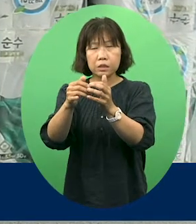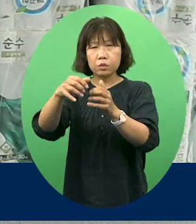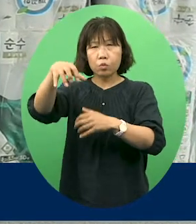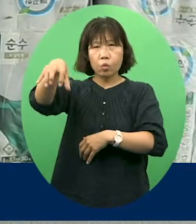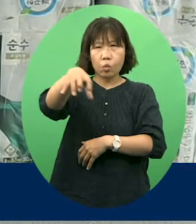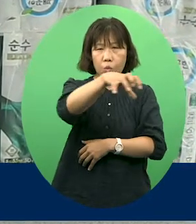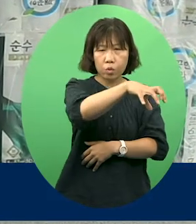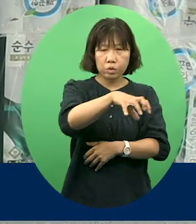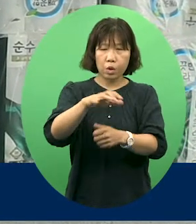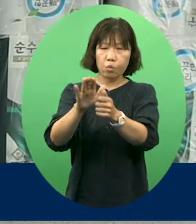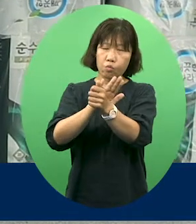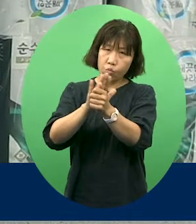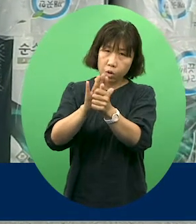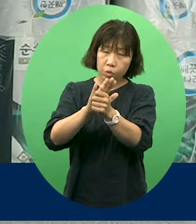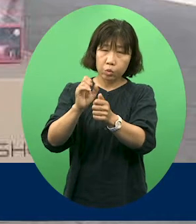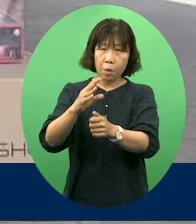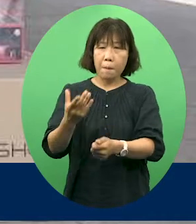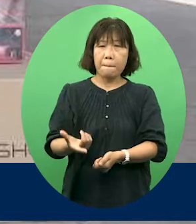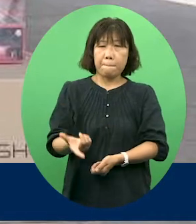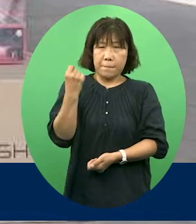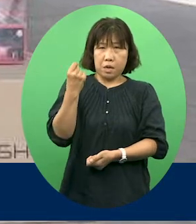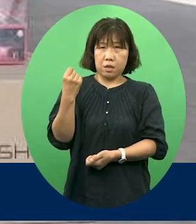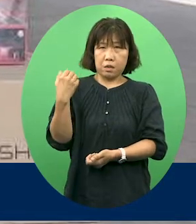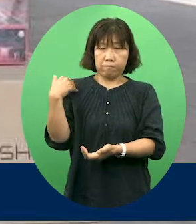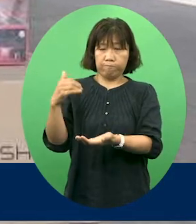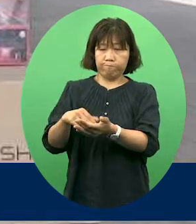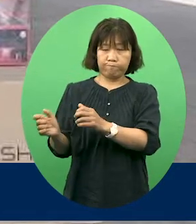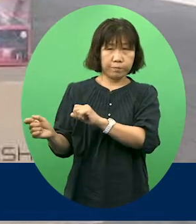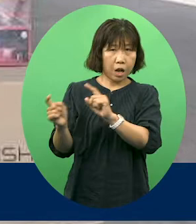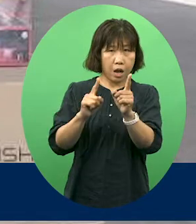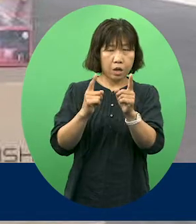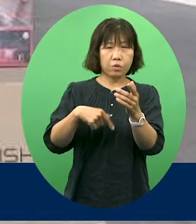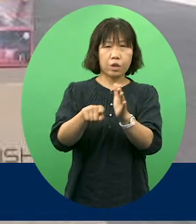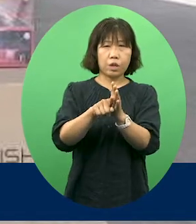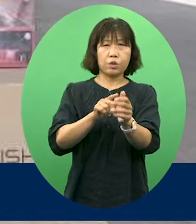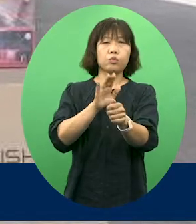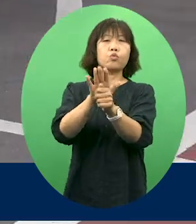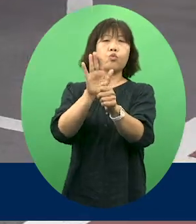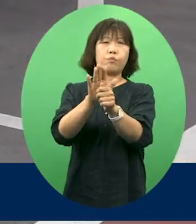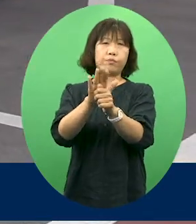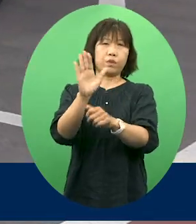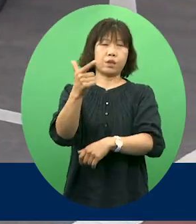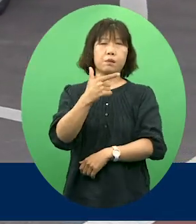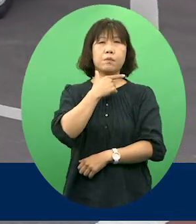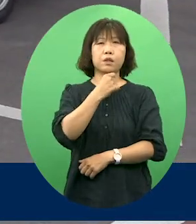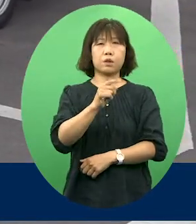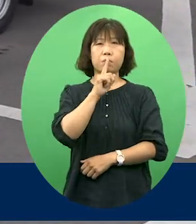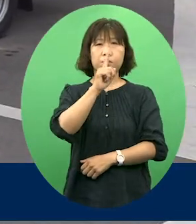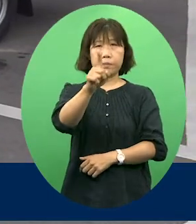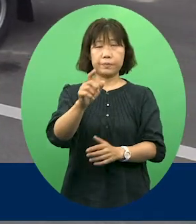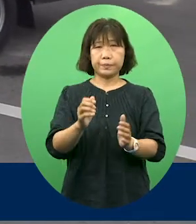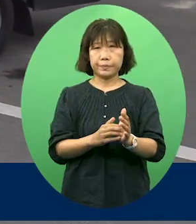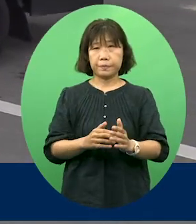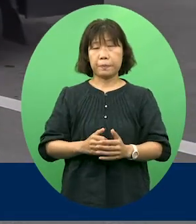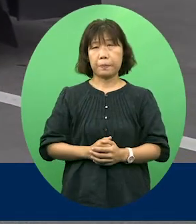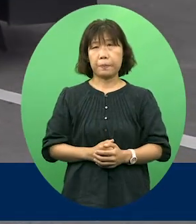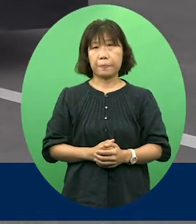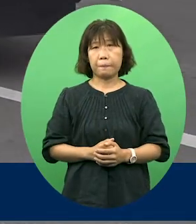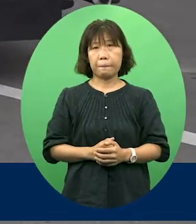도시의 위로의 말을 전하고 빠르게 일상으로 복귀하는 데 조금이나마 도움이 되길 바란다 고 밝혔습니다